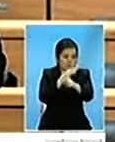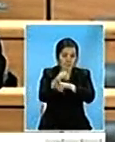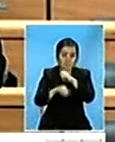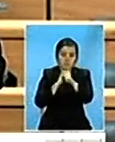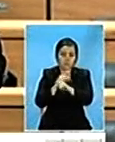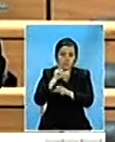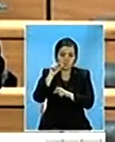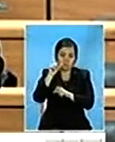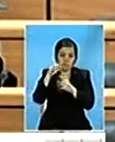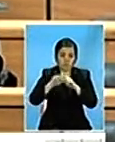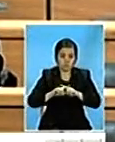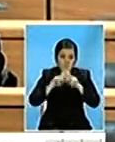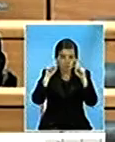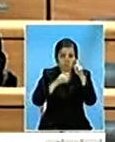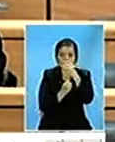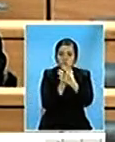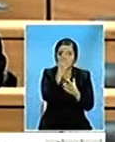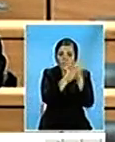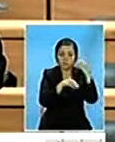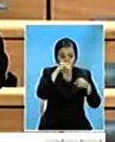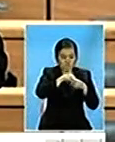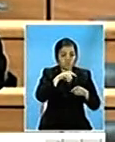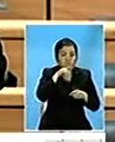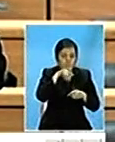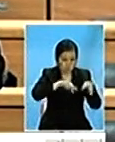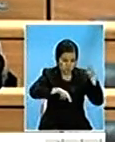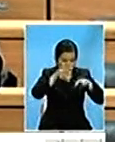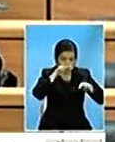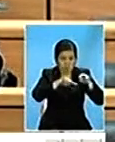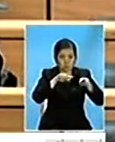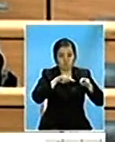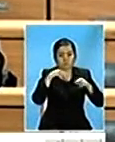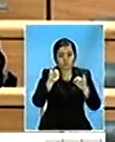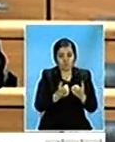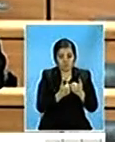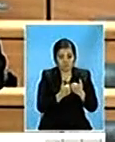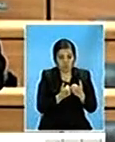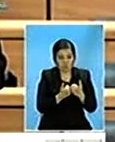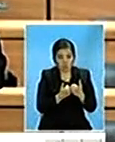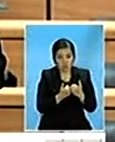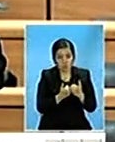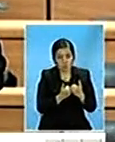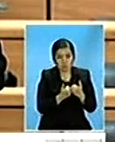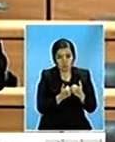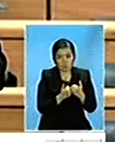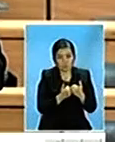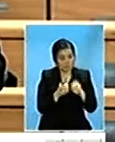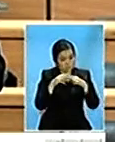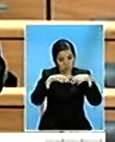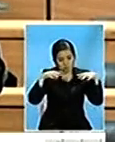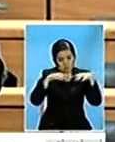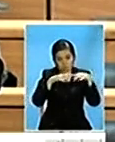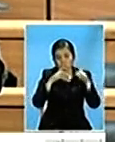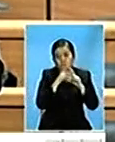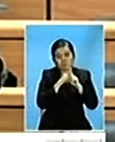าสภาพของควนขี้เสียนเนี่ยสภาพของการดูแลพื้นที่เนี่ยไม่เป็นไปตามที่พวกเราคาด